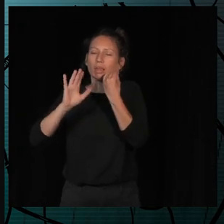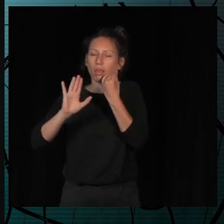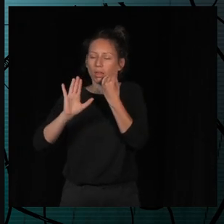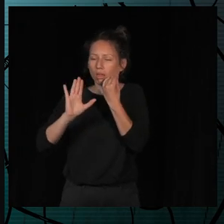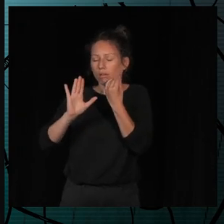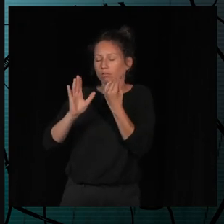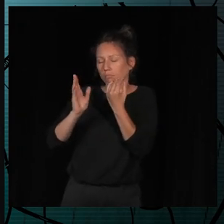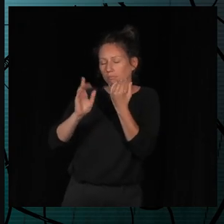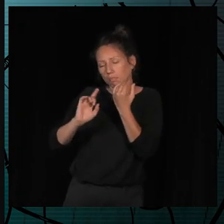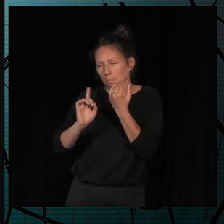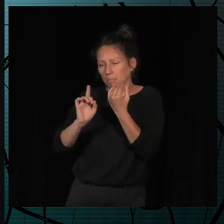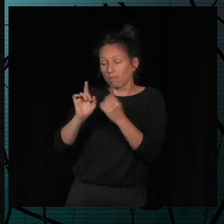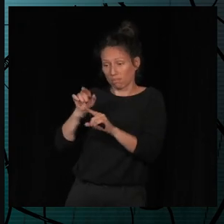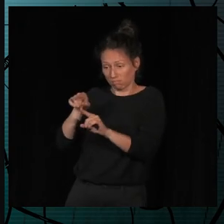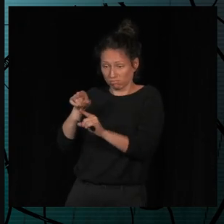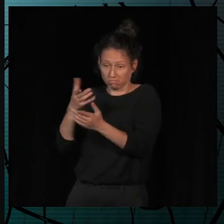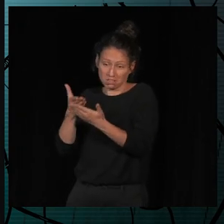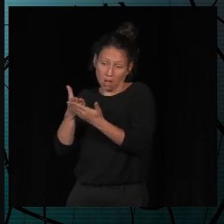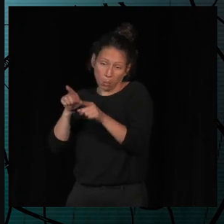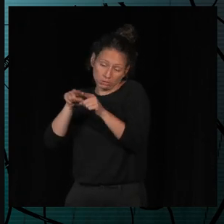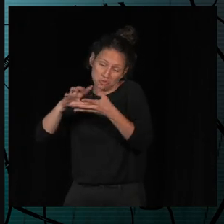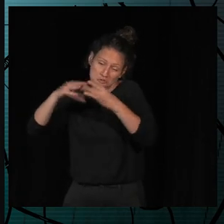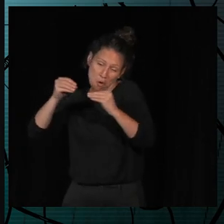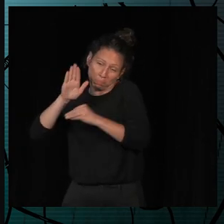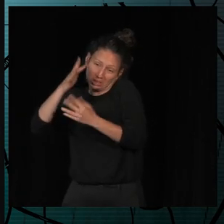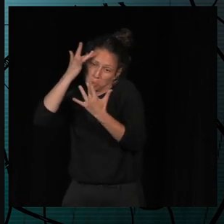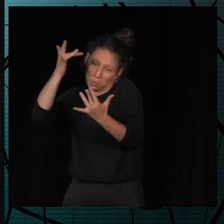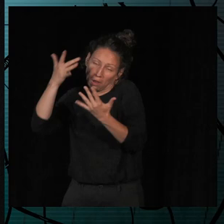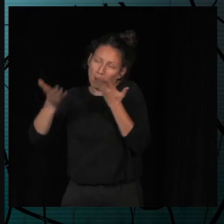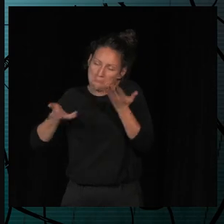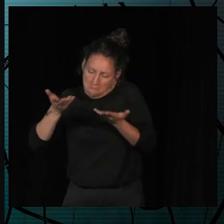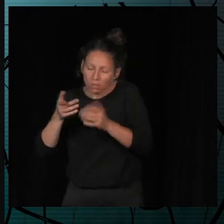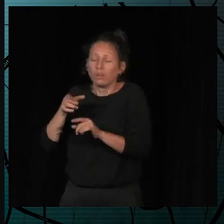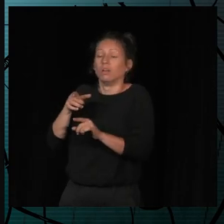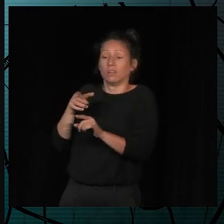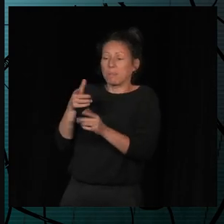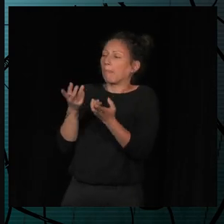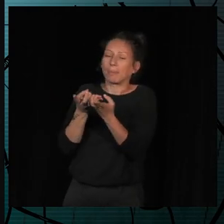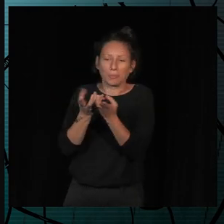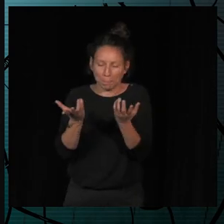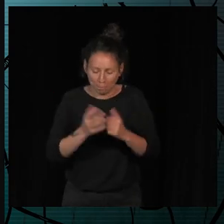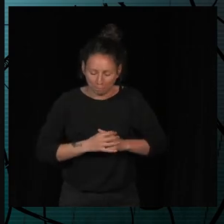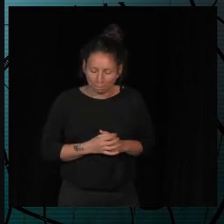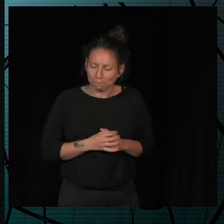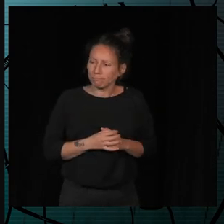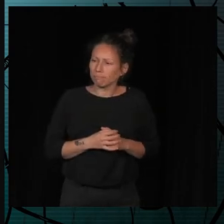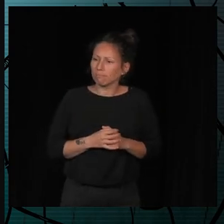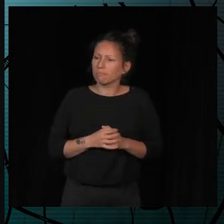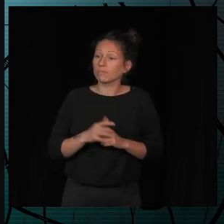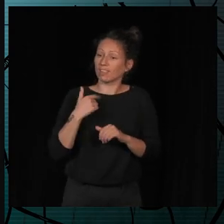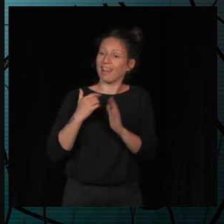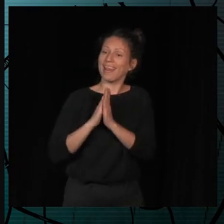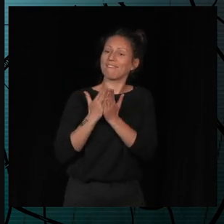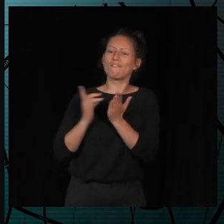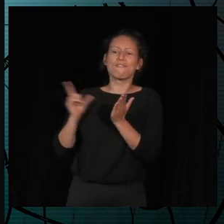voilà c'est une nouvelle manière culturelle c'est une forme de pratique culturelle mais il y a quand même autre chose qui se joue je vous donne un exemple dans le livre on a évoqué puisque j'ai